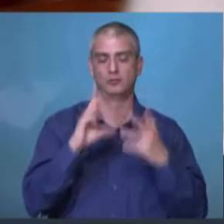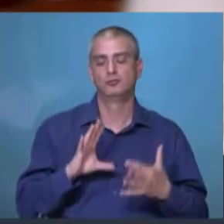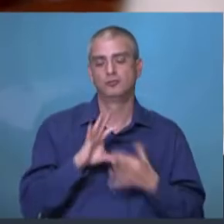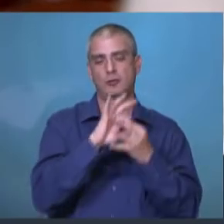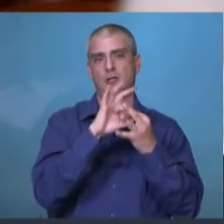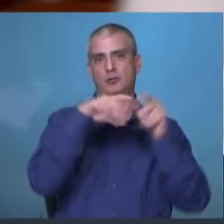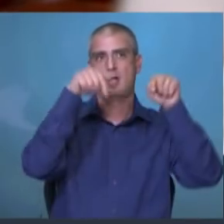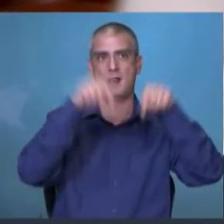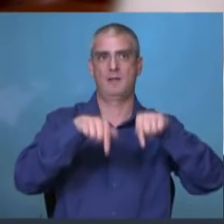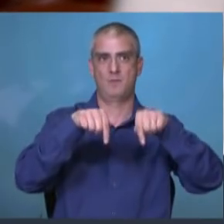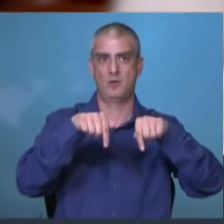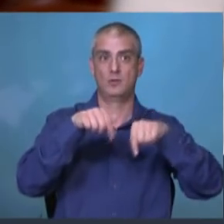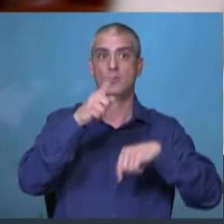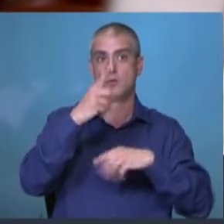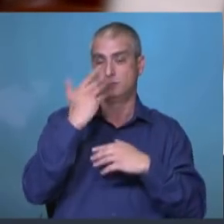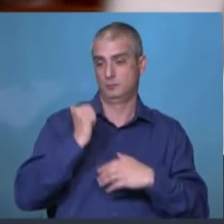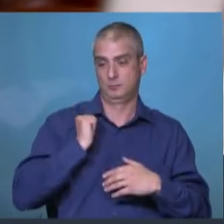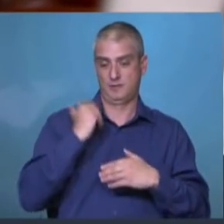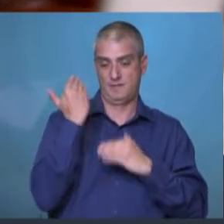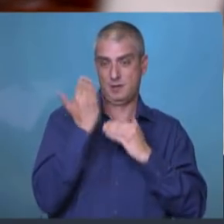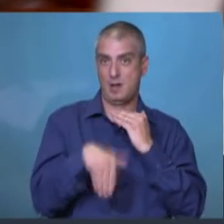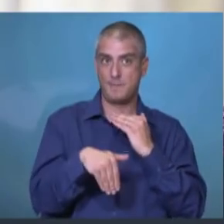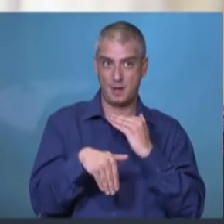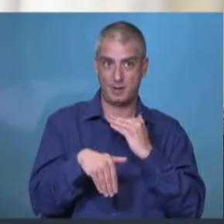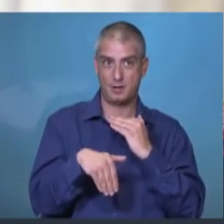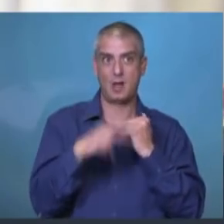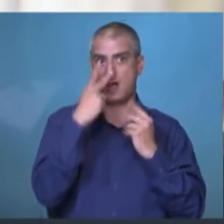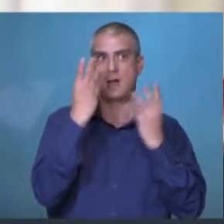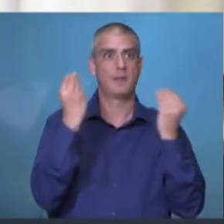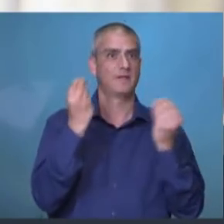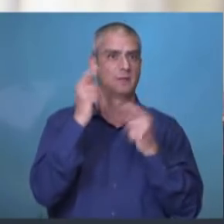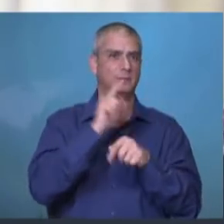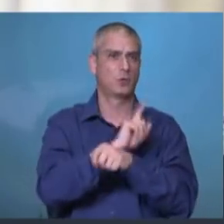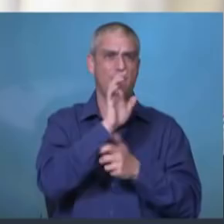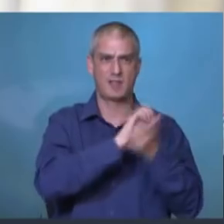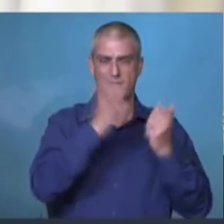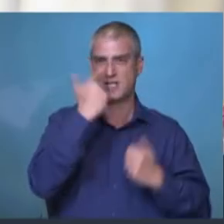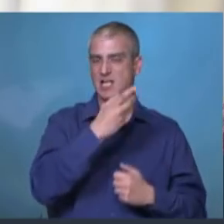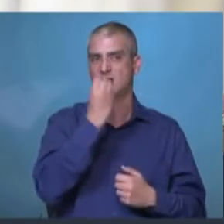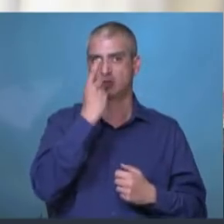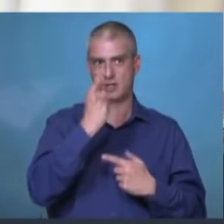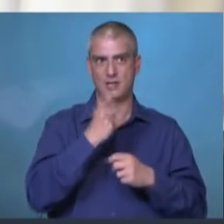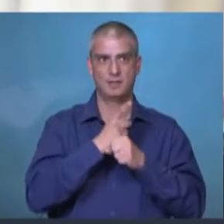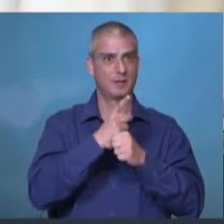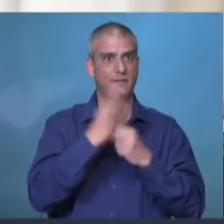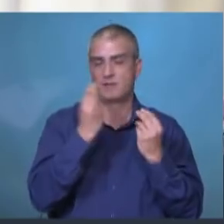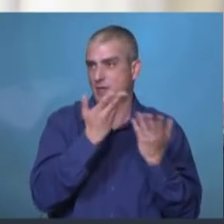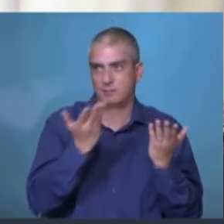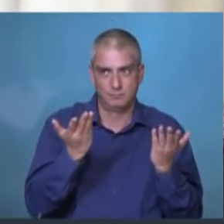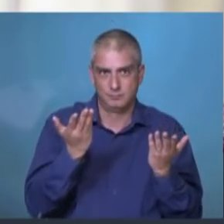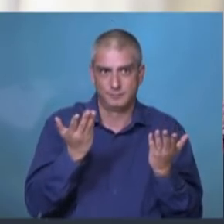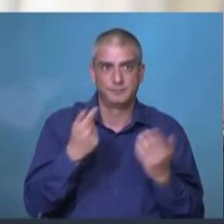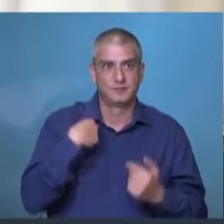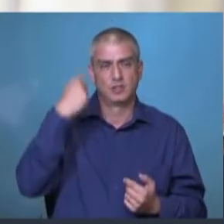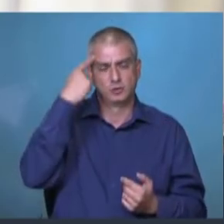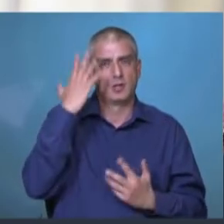לנצח לכאן. He finished the army, saw a lot during the Intifada. He was in Jenin in the tank unit and things like that. And I think he was